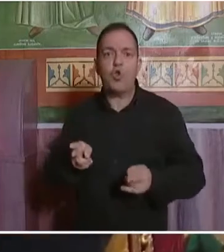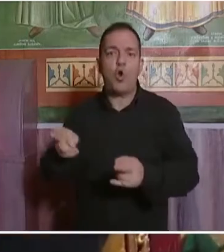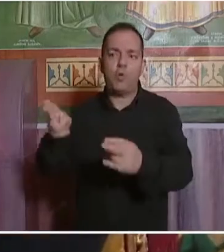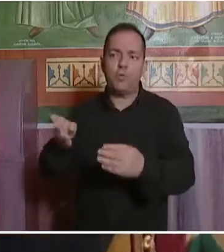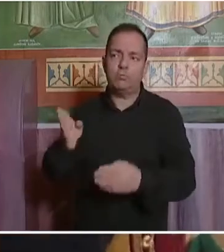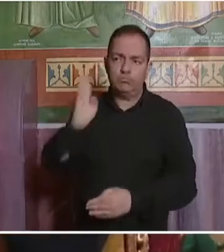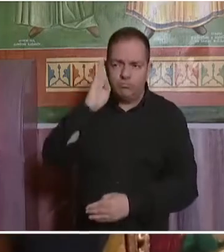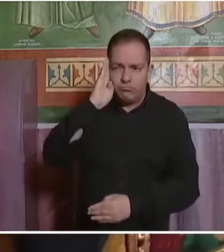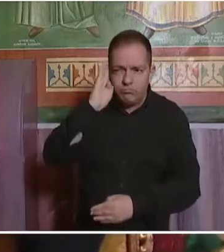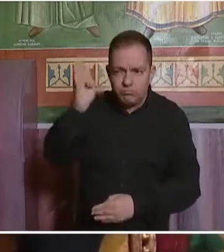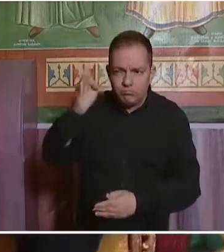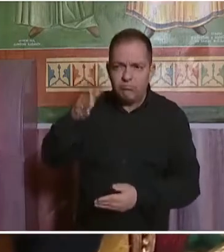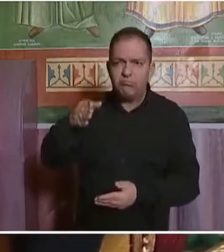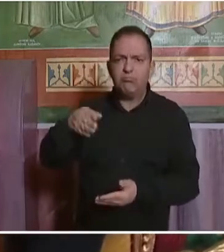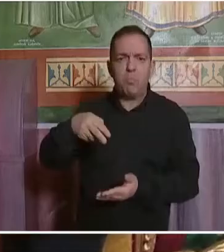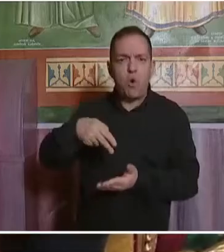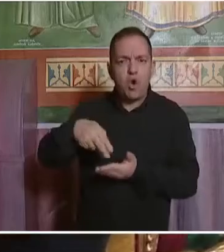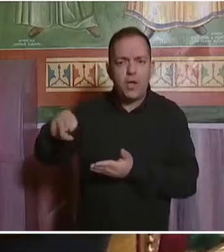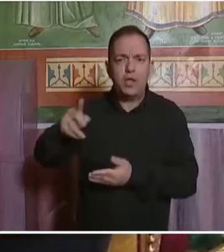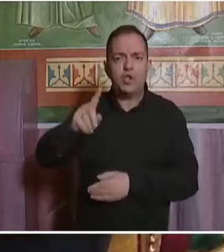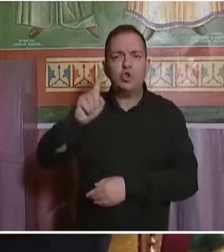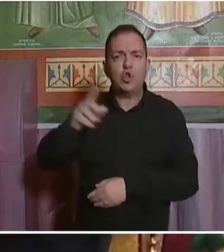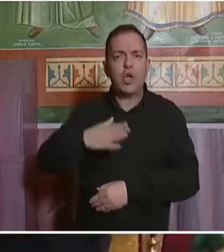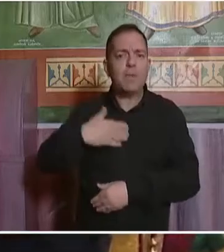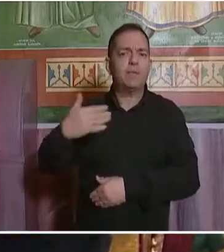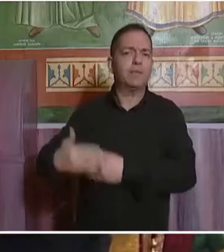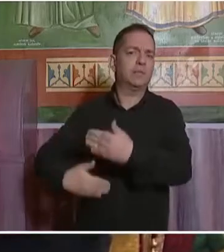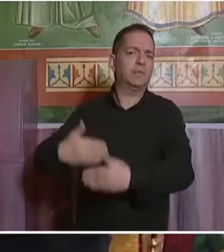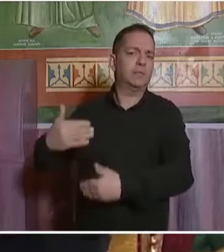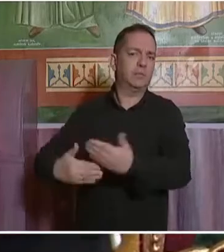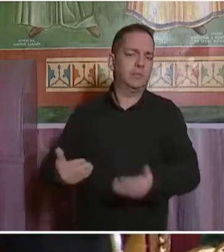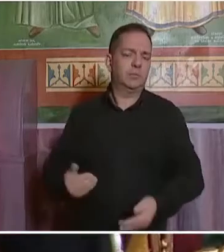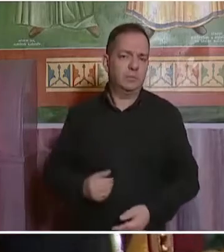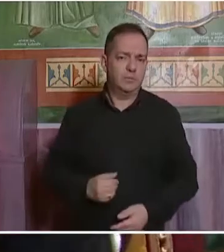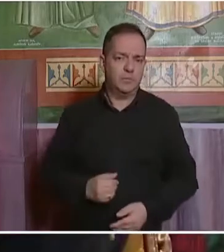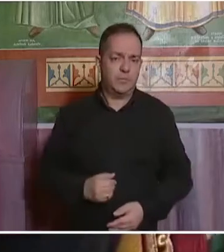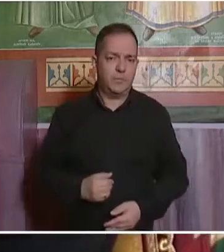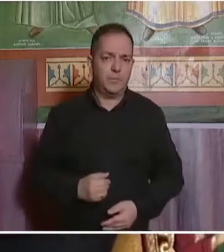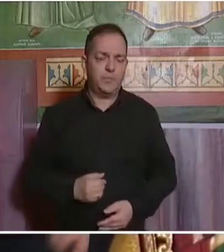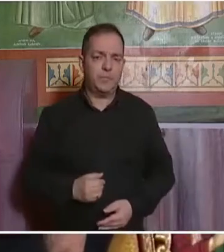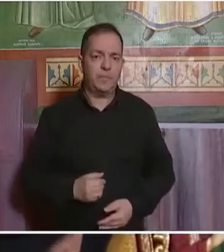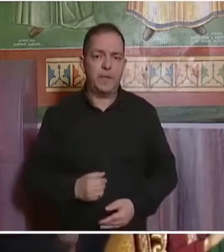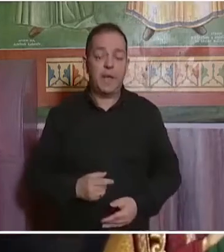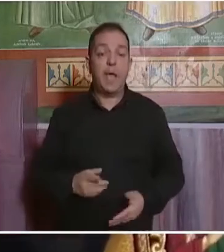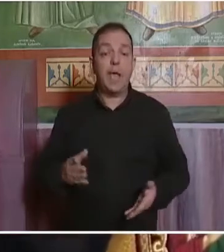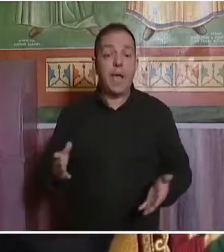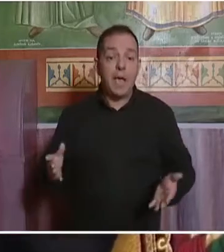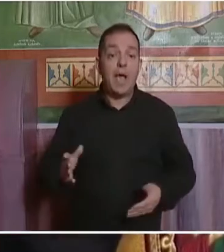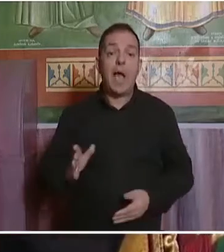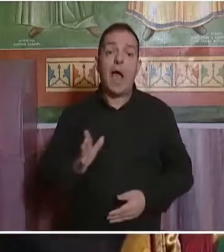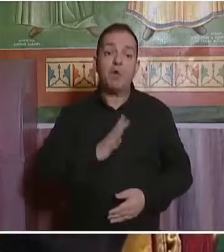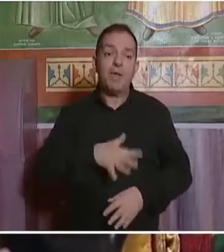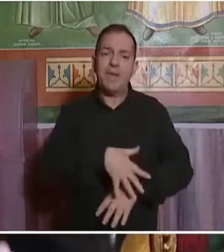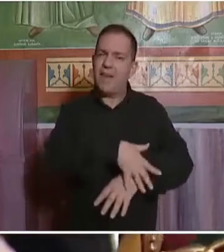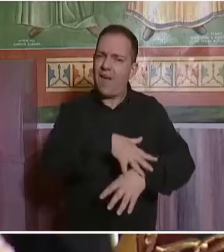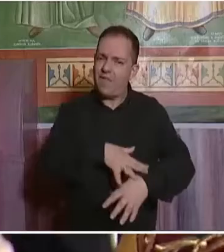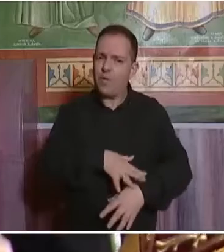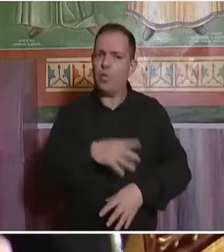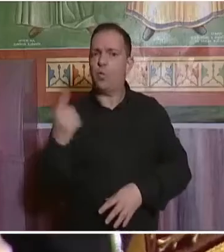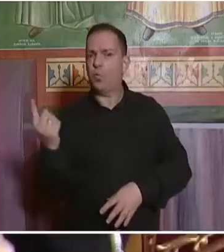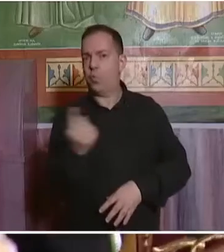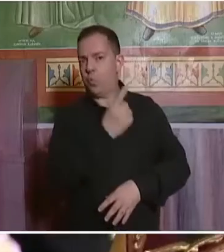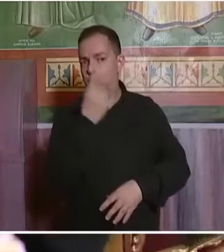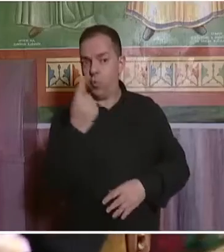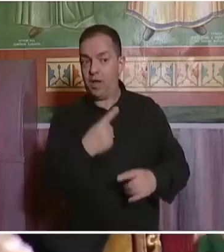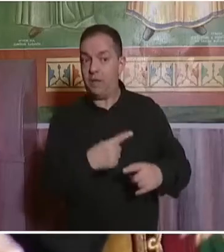γραμμή πορείας μέσα στη ζωή μας. Μέριμνα και φροντίδα των θαλασσινών μας είναι